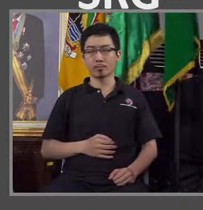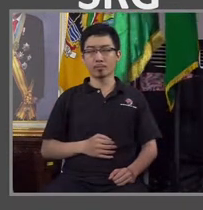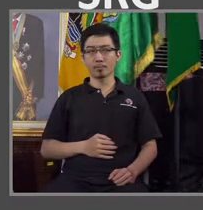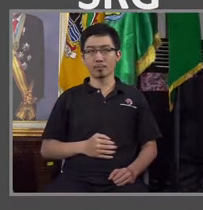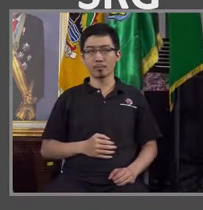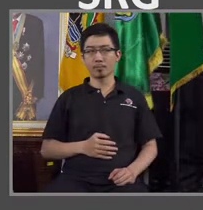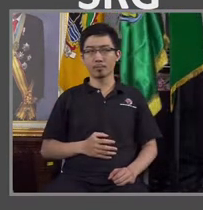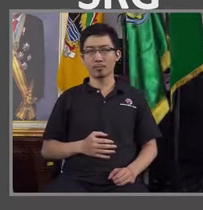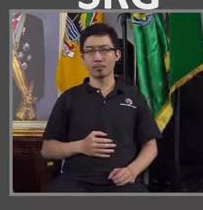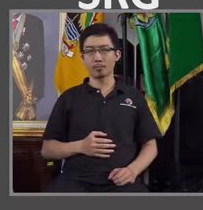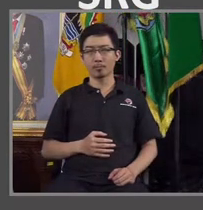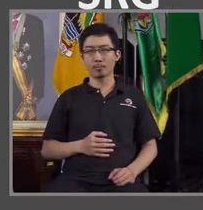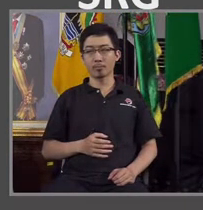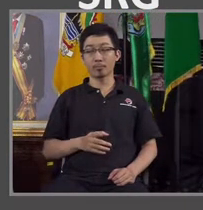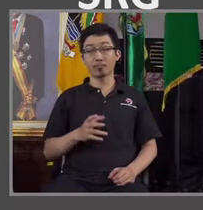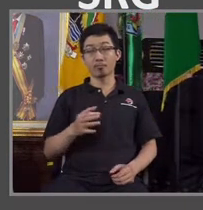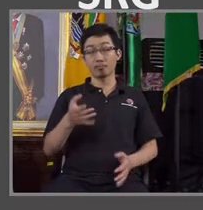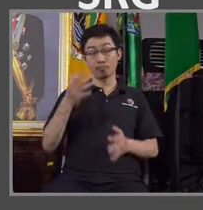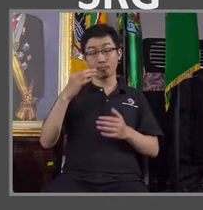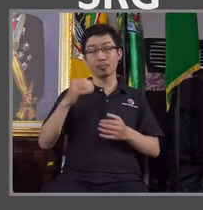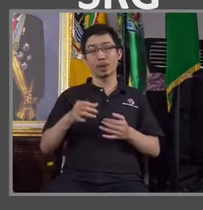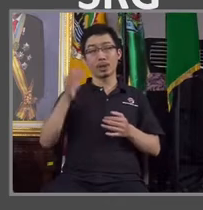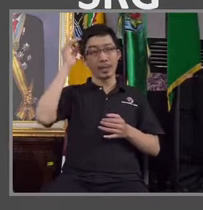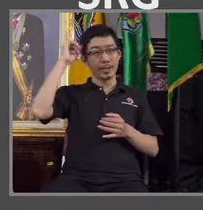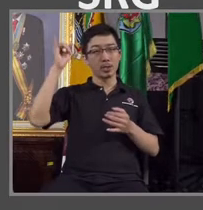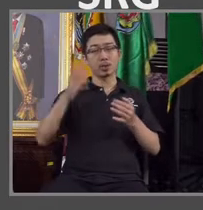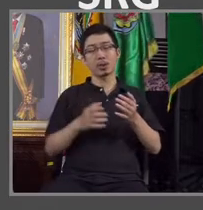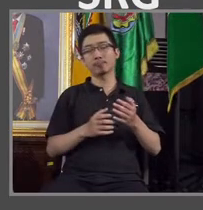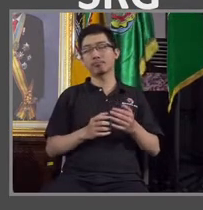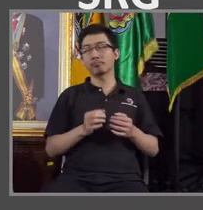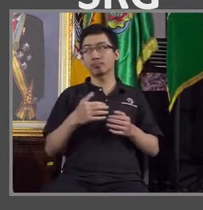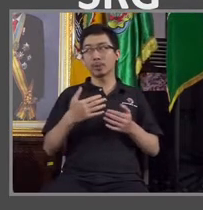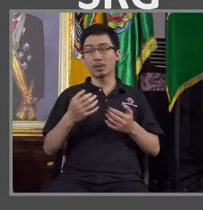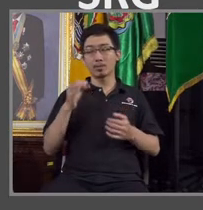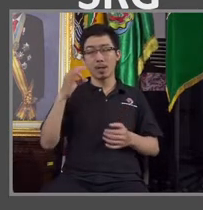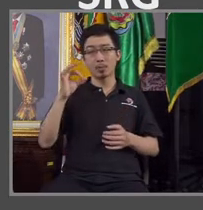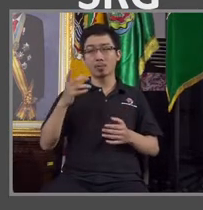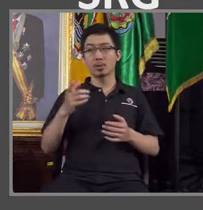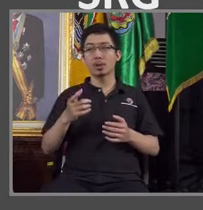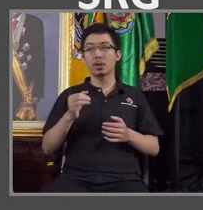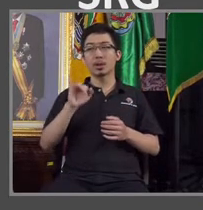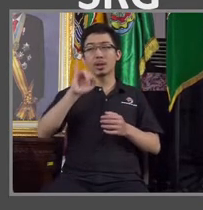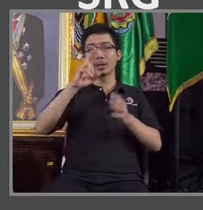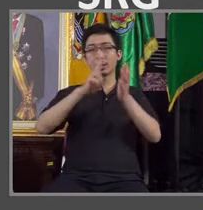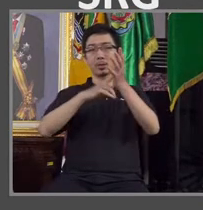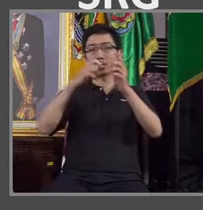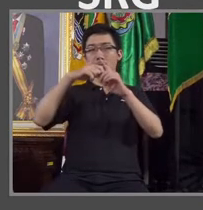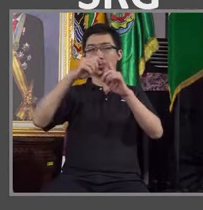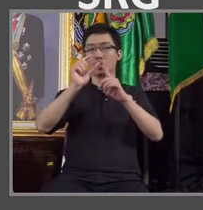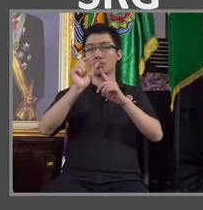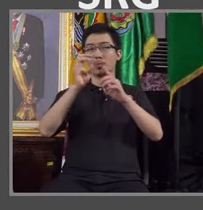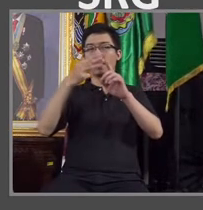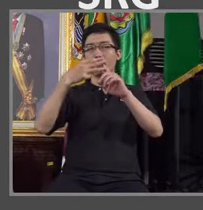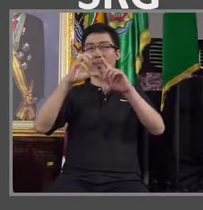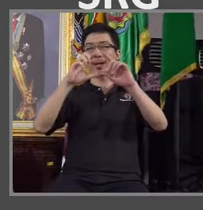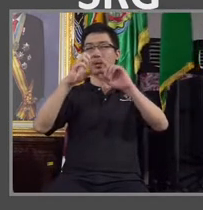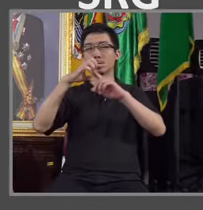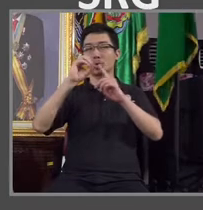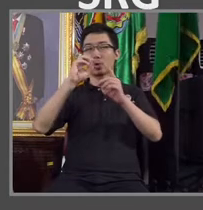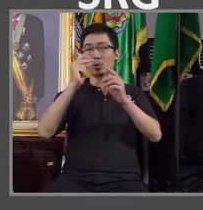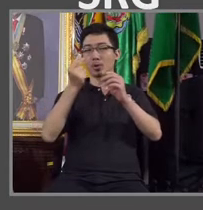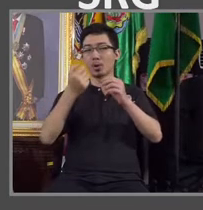inkubator bisnis berbasis teknologi yaitu bagi pengembangan produk pangan di bidang